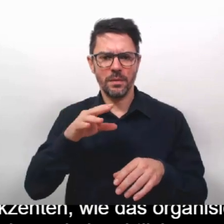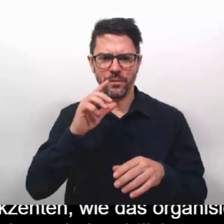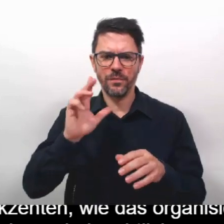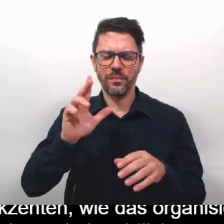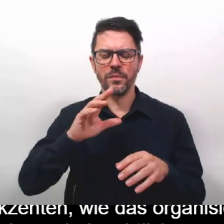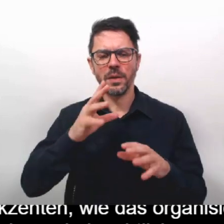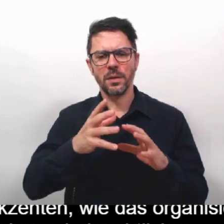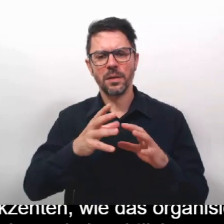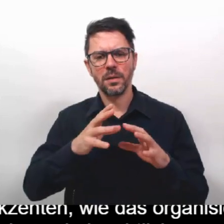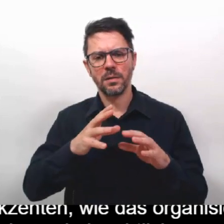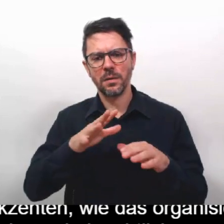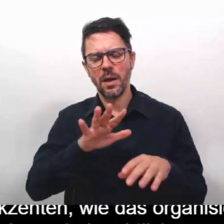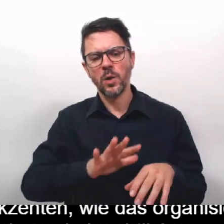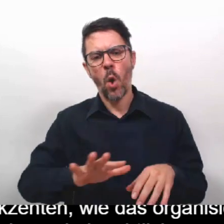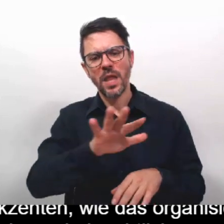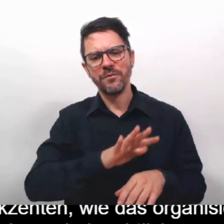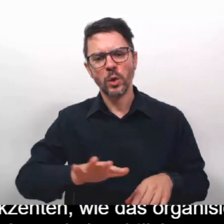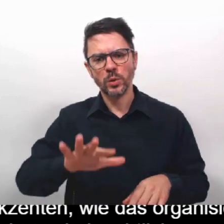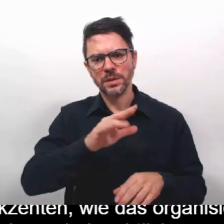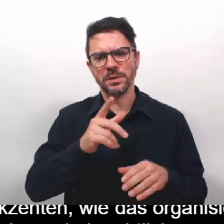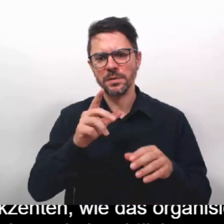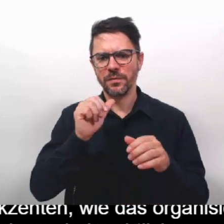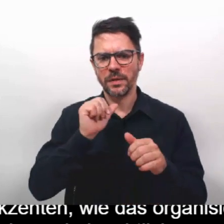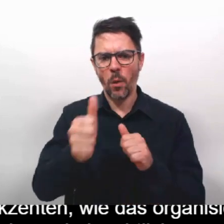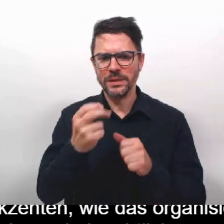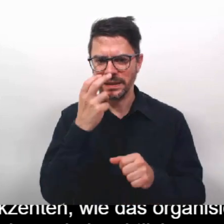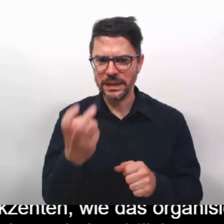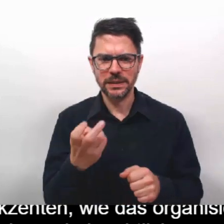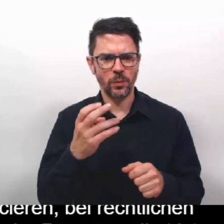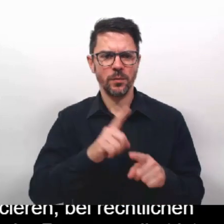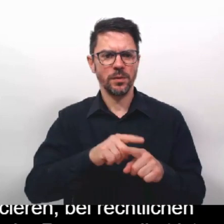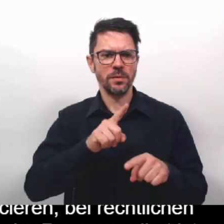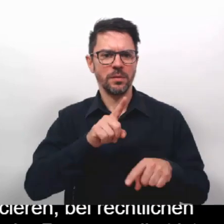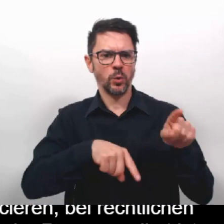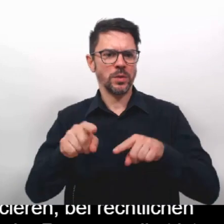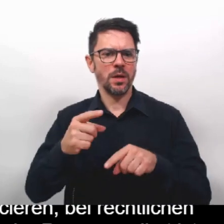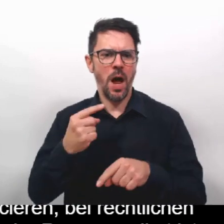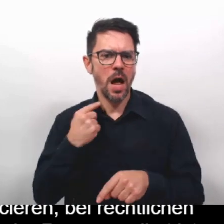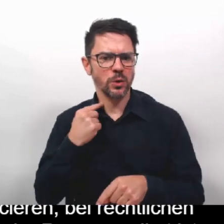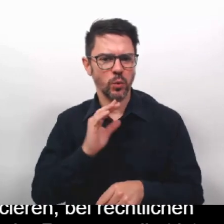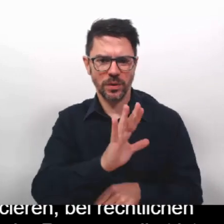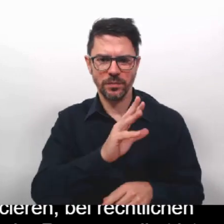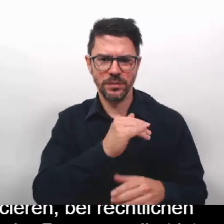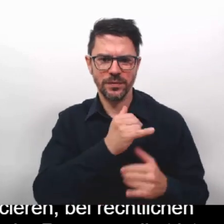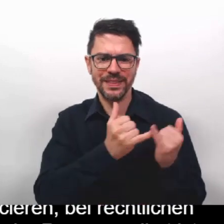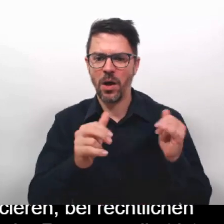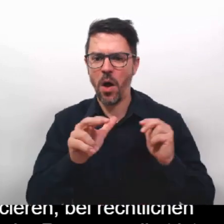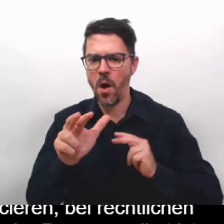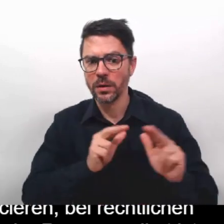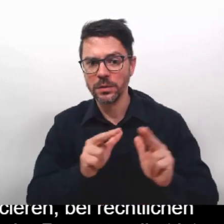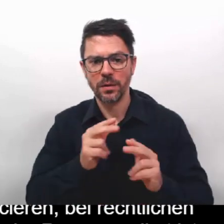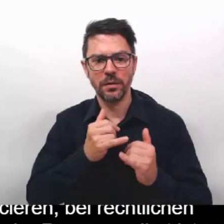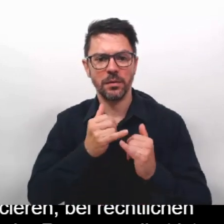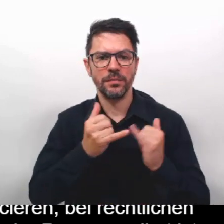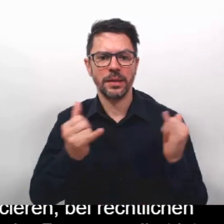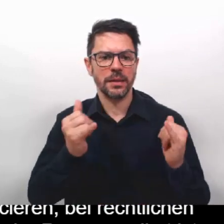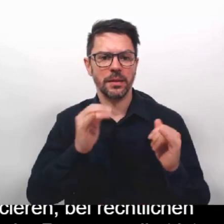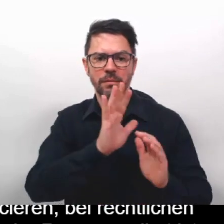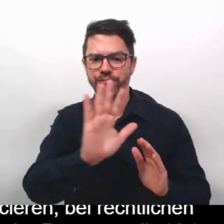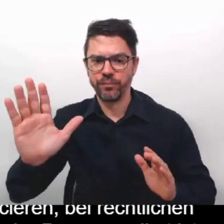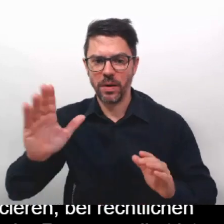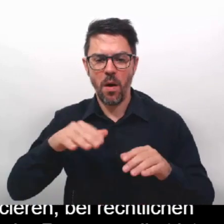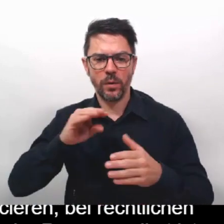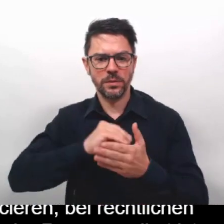an die Damen und den Herrn Professor gerichtet. Sind Sie denn wunschlos glücklich? Oder gibt es etwas, was